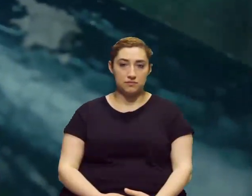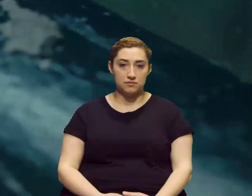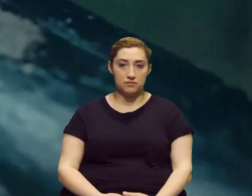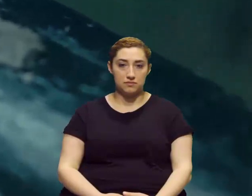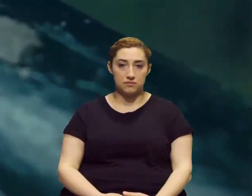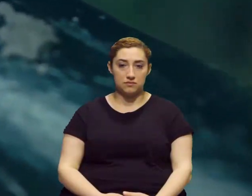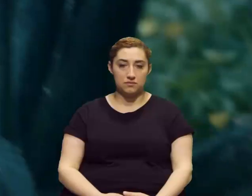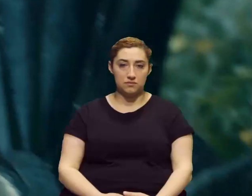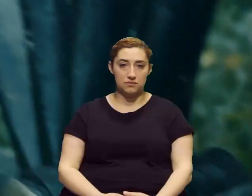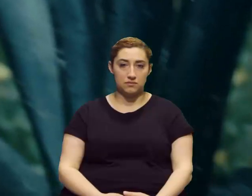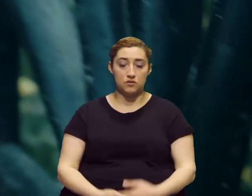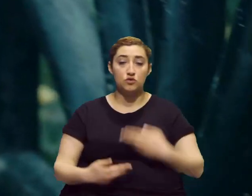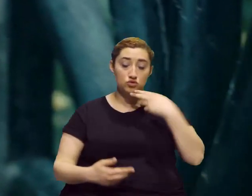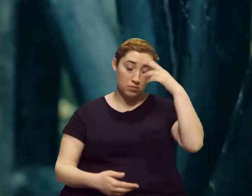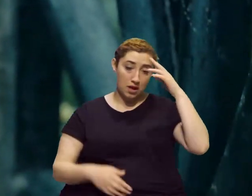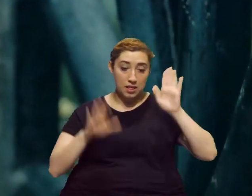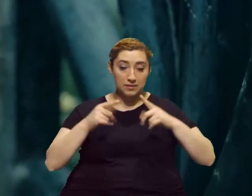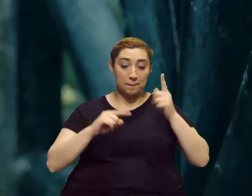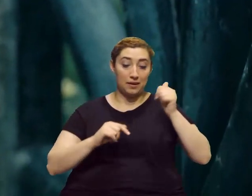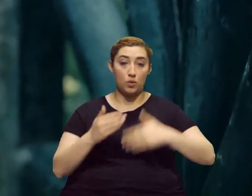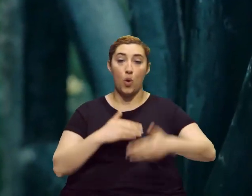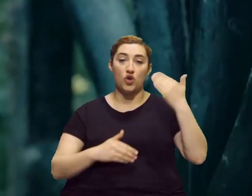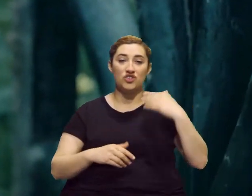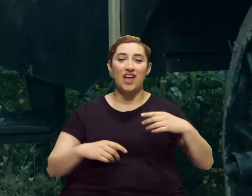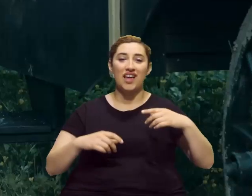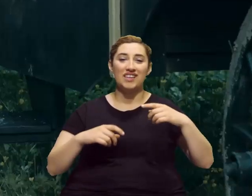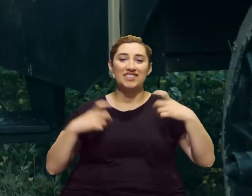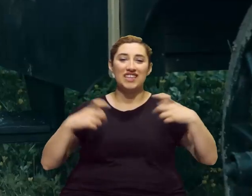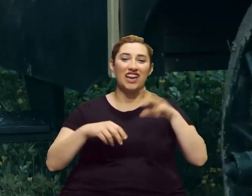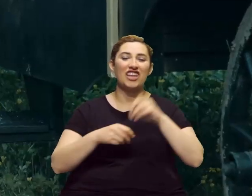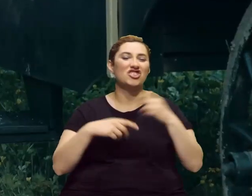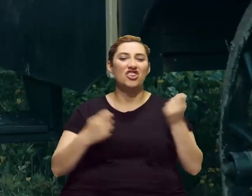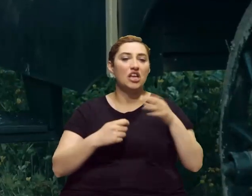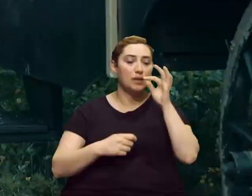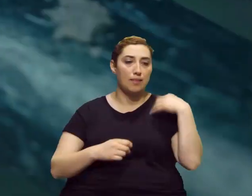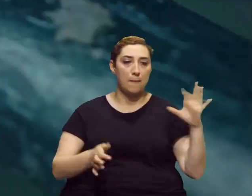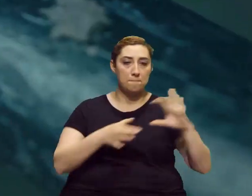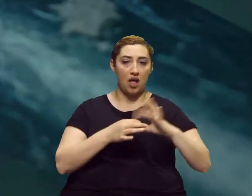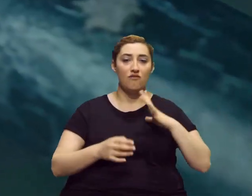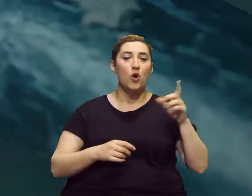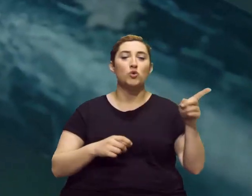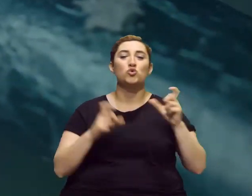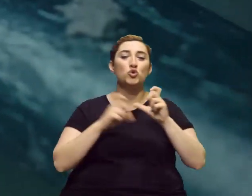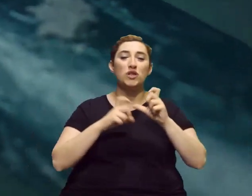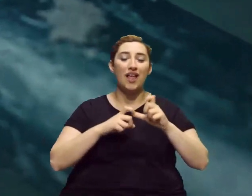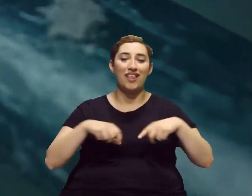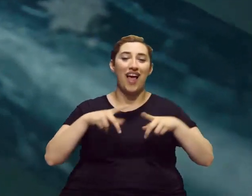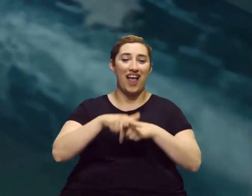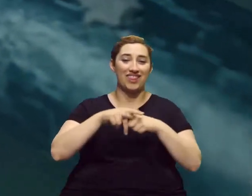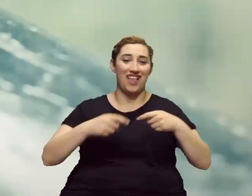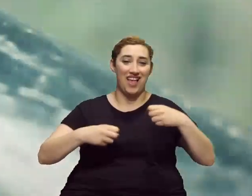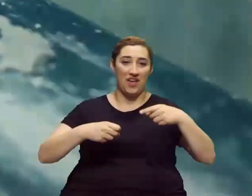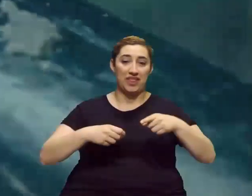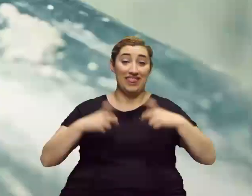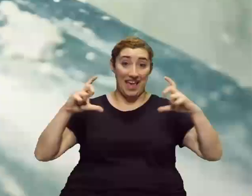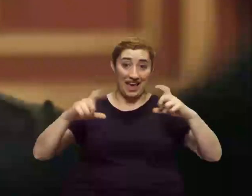kesiyor. Cuma namazından bir gün önce sarayın ahırında çalışan adamımız sultanın faytonun tekerleğini